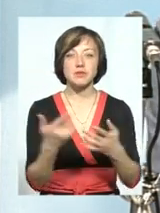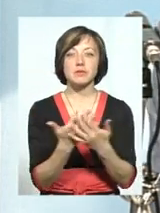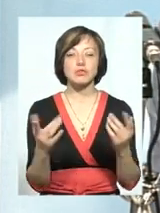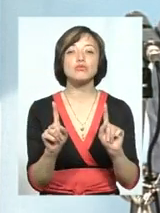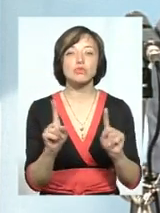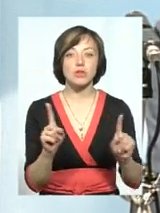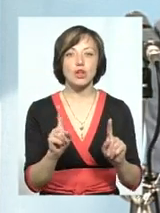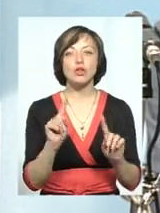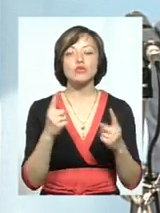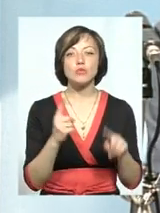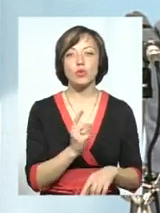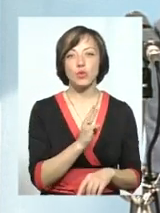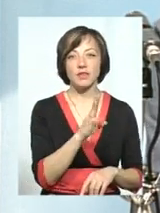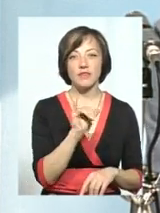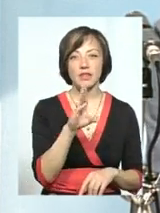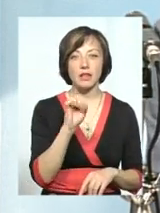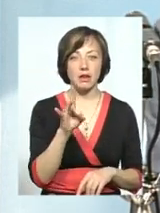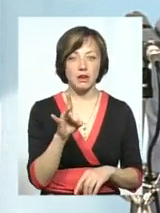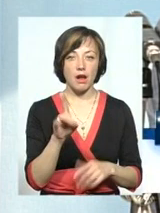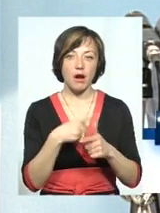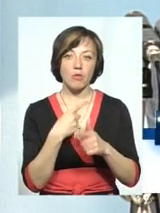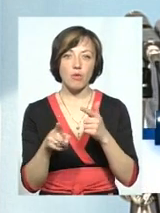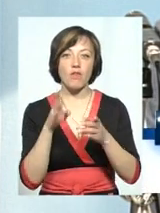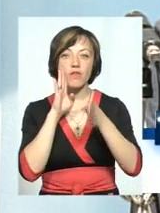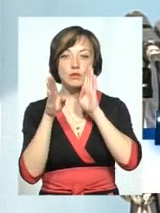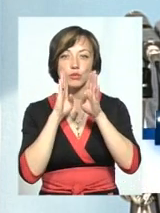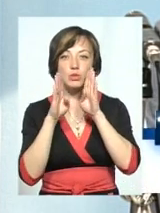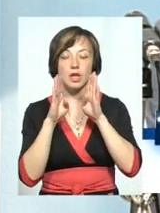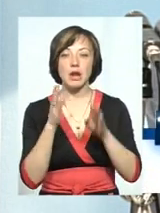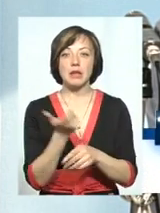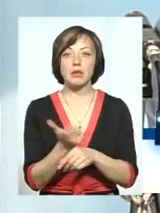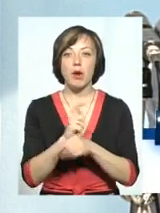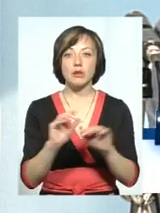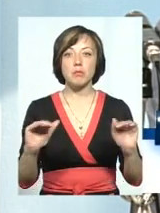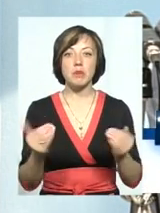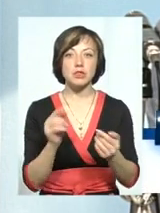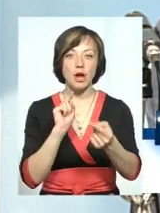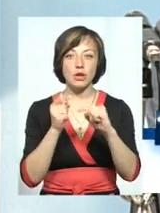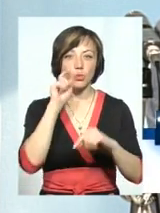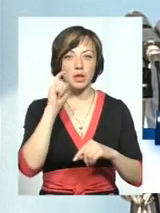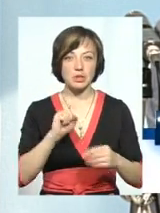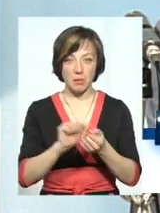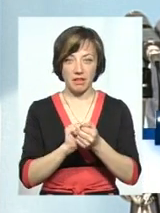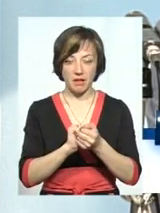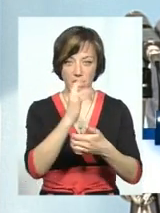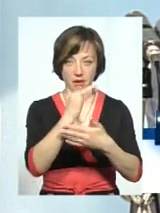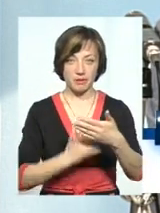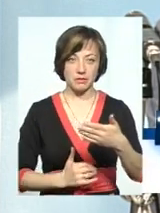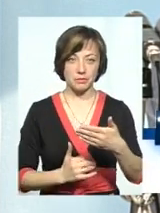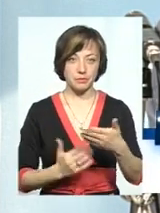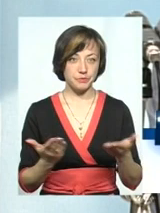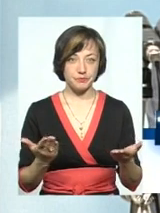колись питанням, чому в Твіттері, допустим, там, чи там в тому самому Фейсбуці набагато менше антиукраїнських матеріалів?